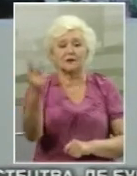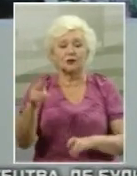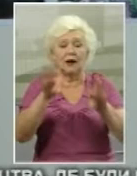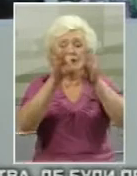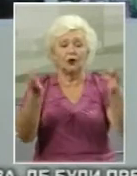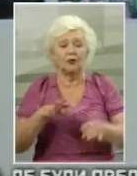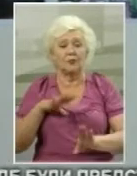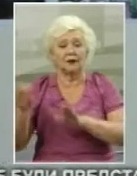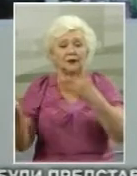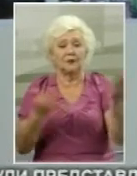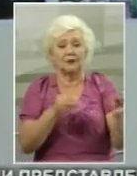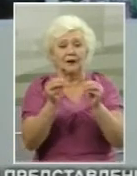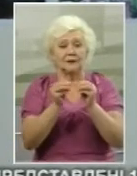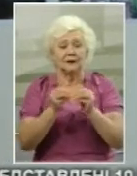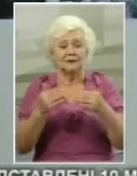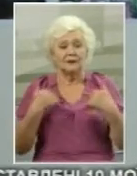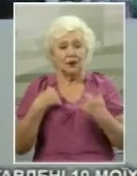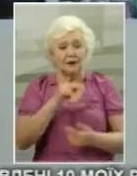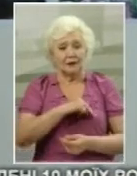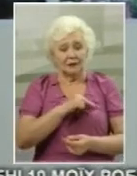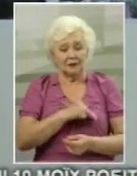Были представлены 10 моих работ,